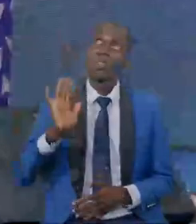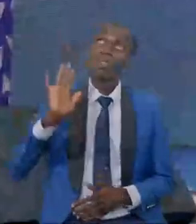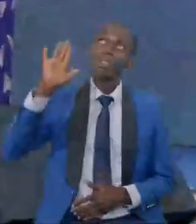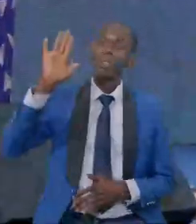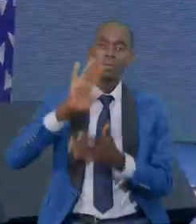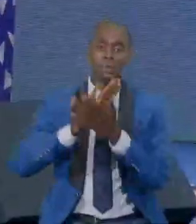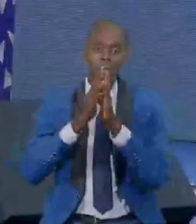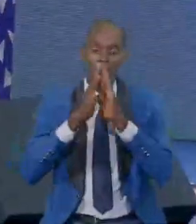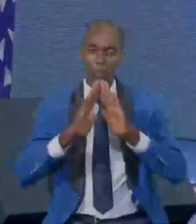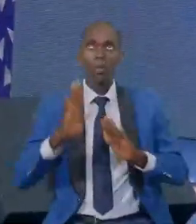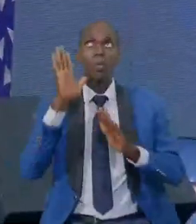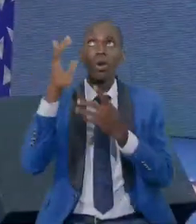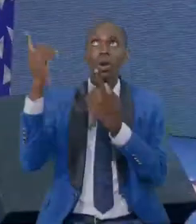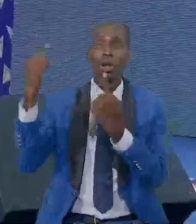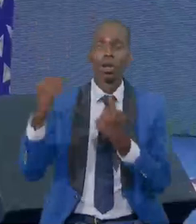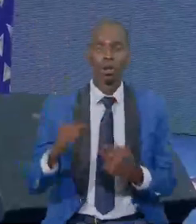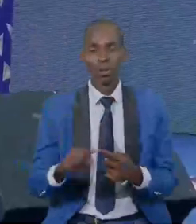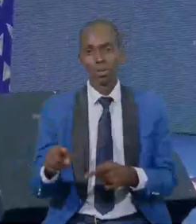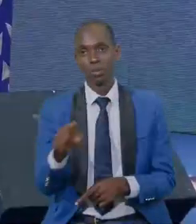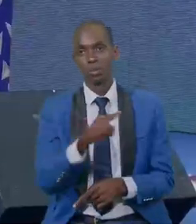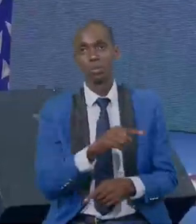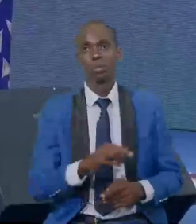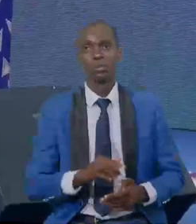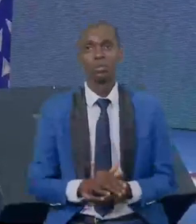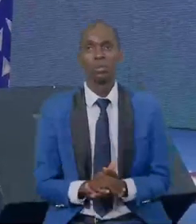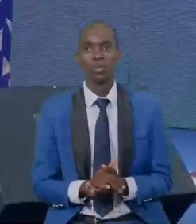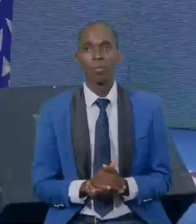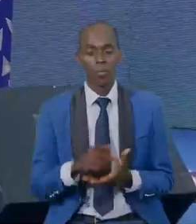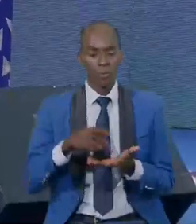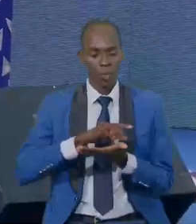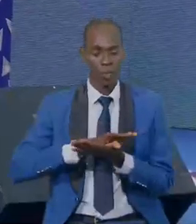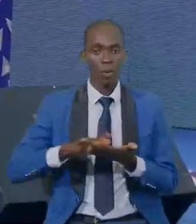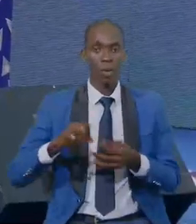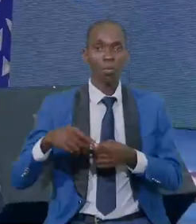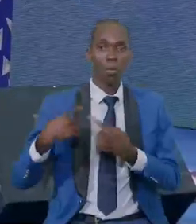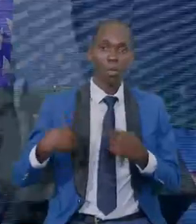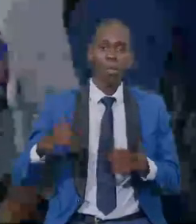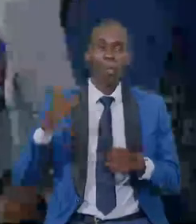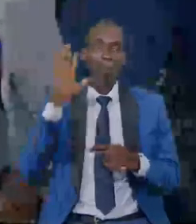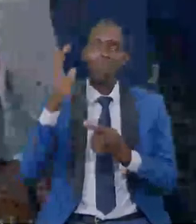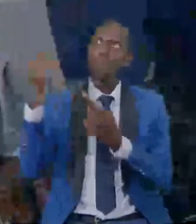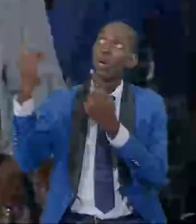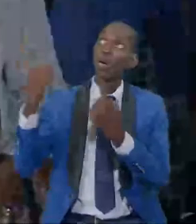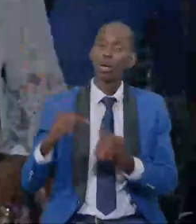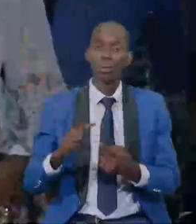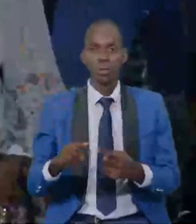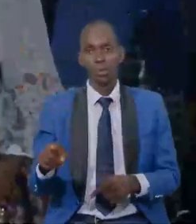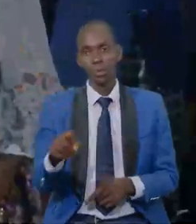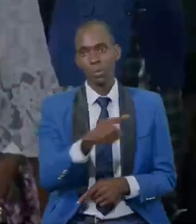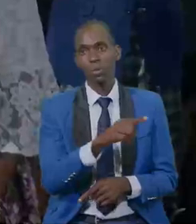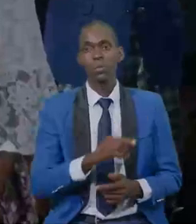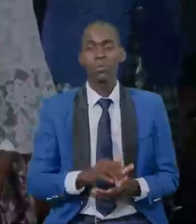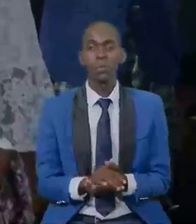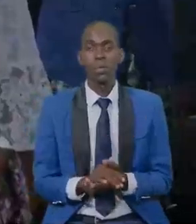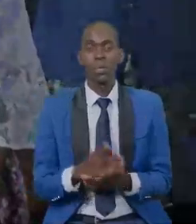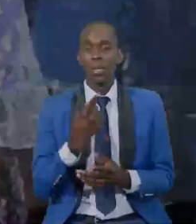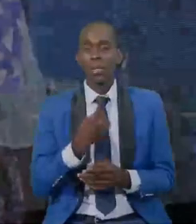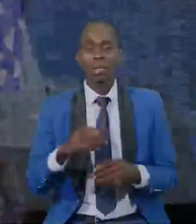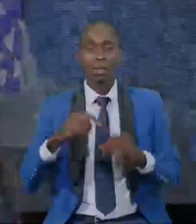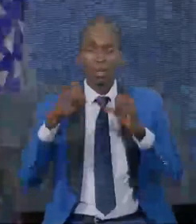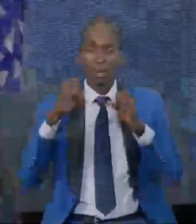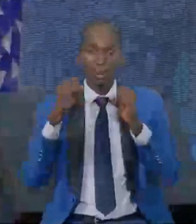come to you. Sa paix vous sera donnée. Purity of heart will come to you. La pureté de cœur vous sera